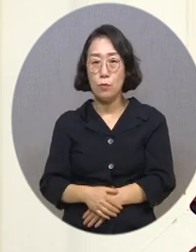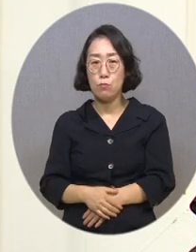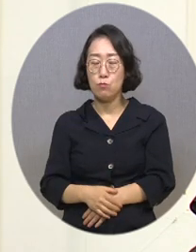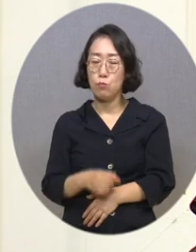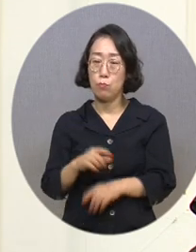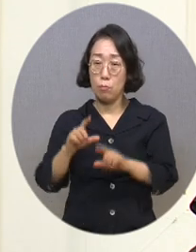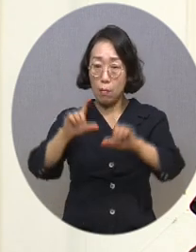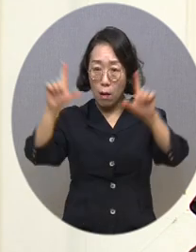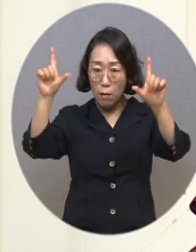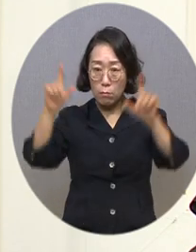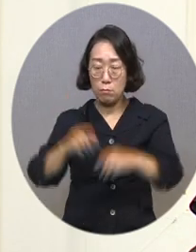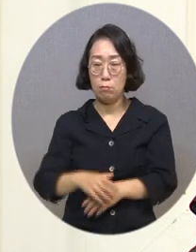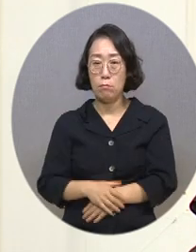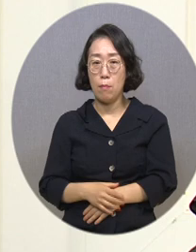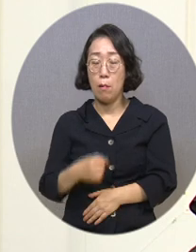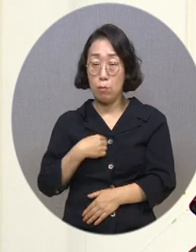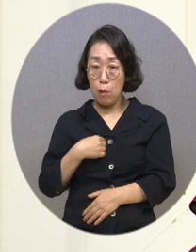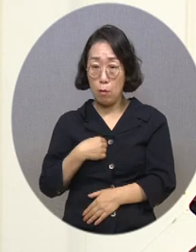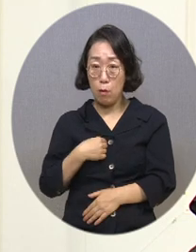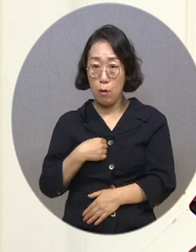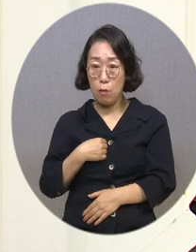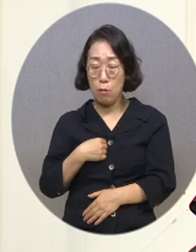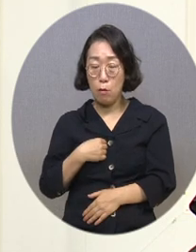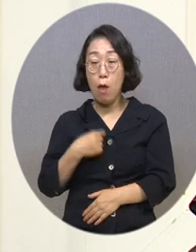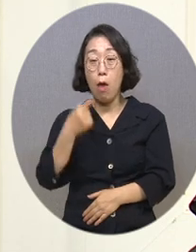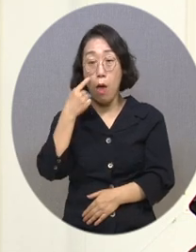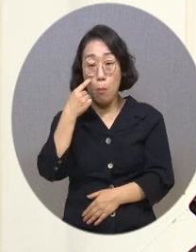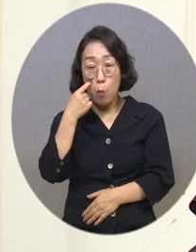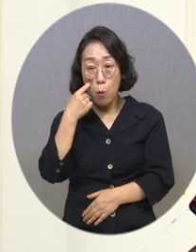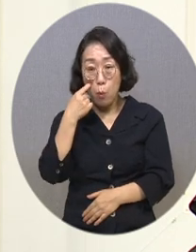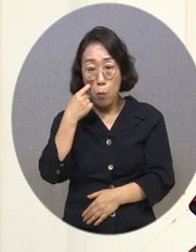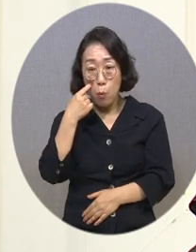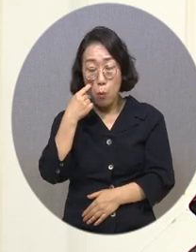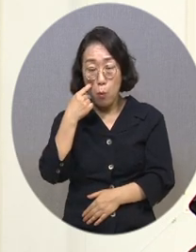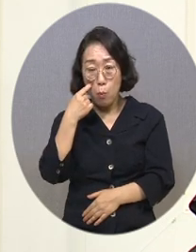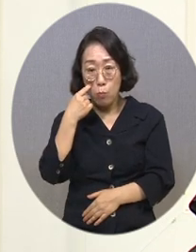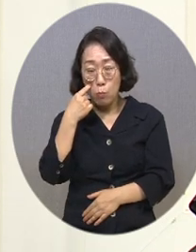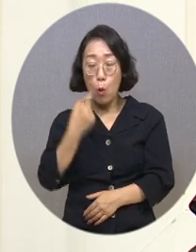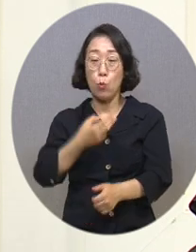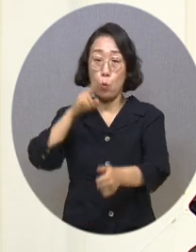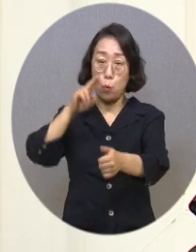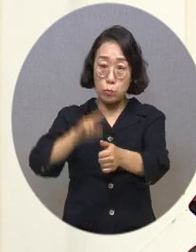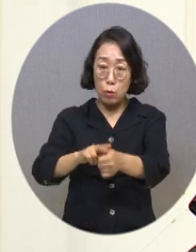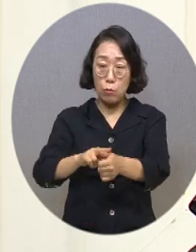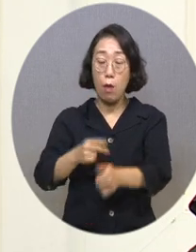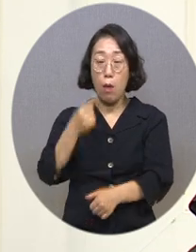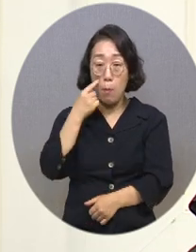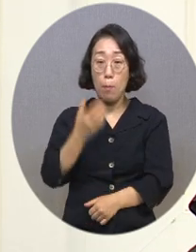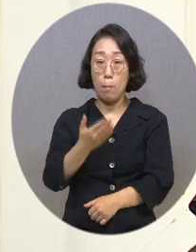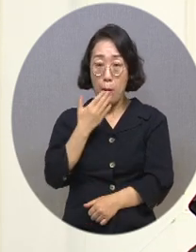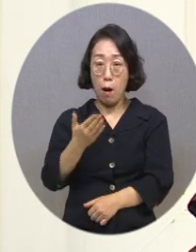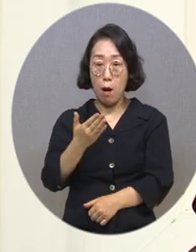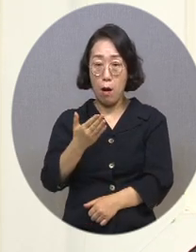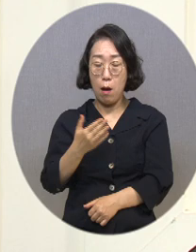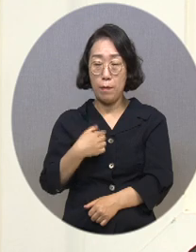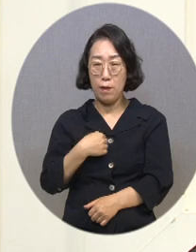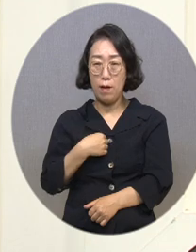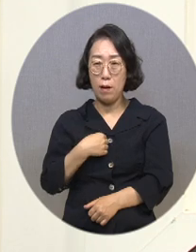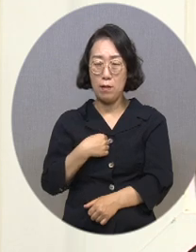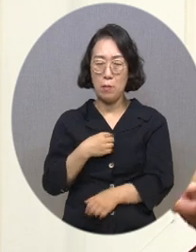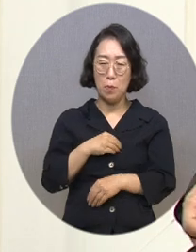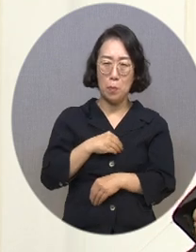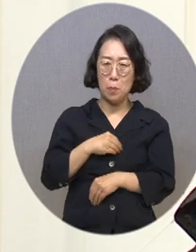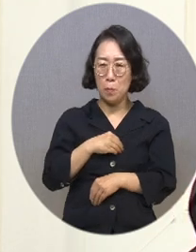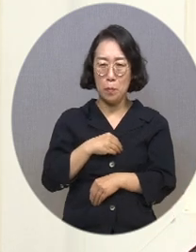그래서 어느 날 내가 선택하면 되는 거네? 이걸 얻었어요, 제가. 내가 이때까지 선택을 안 한 거였구나.